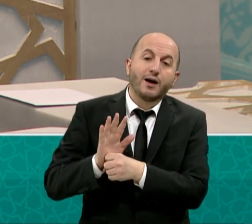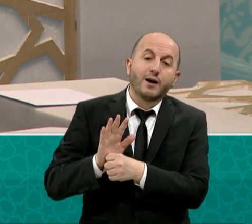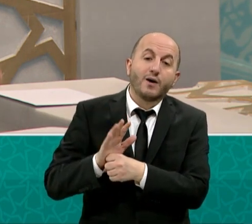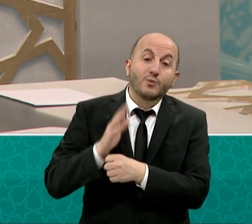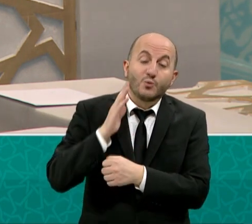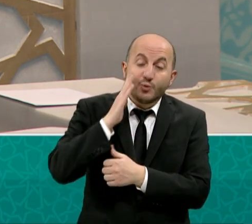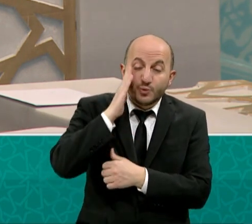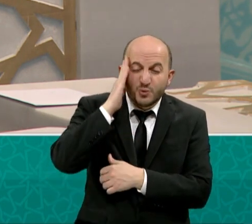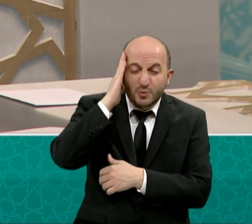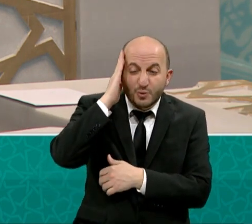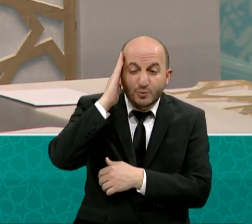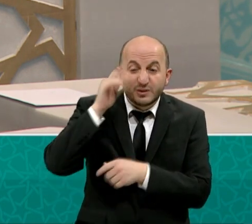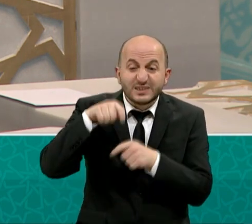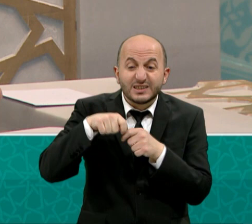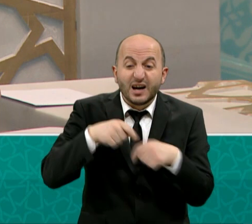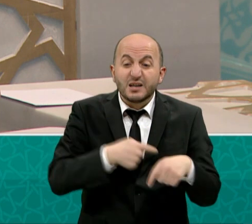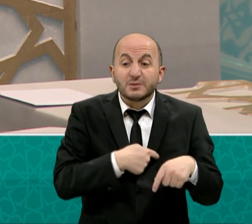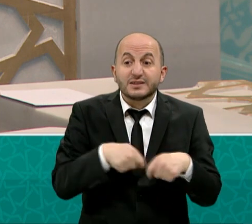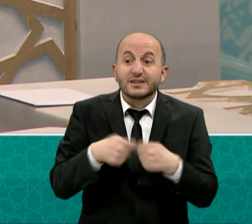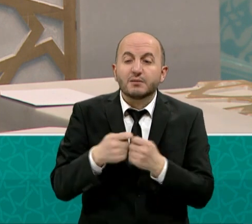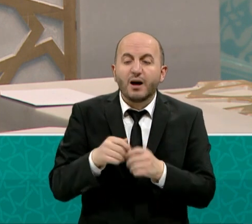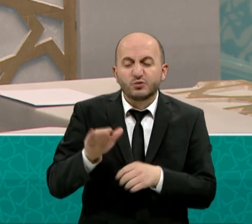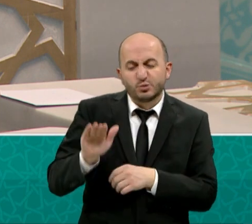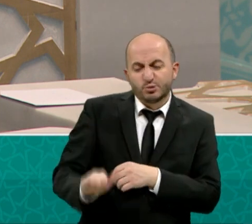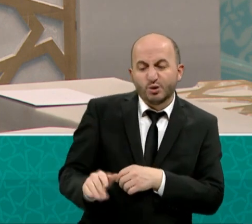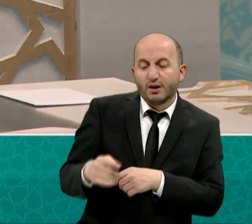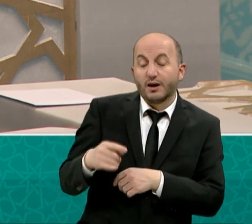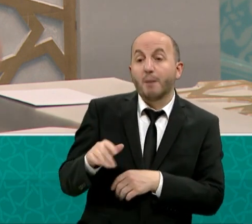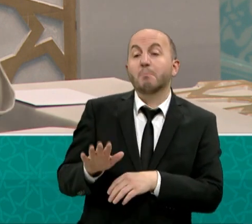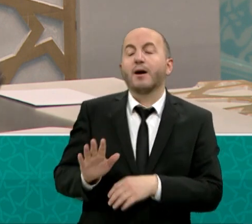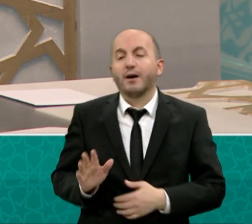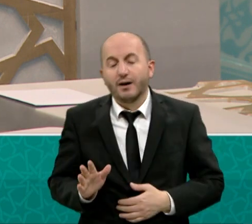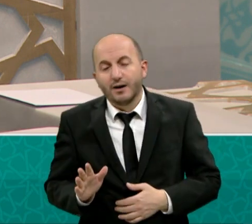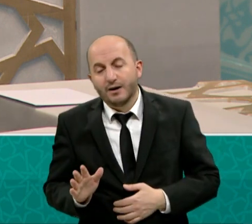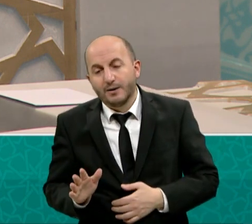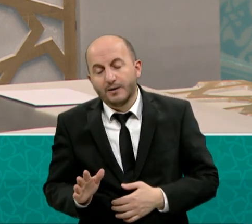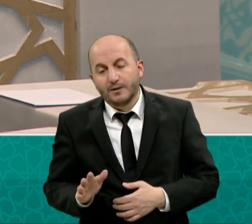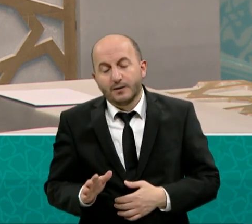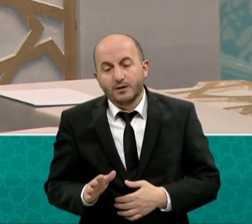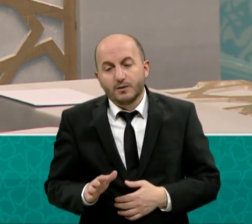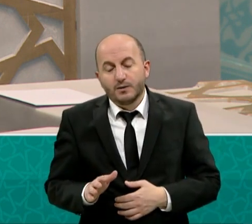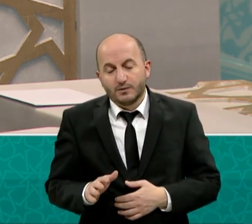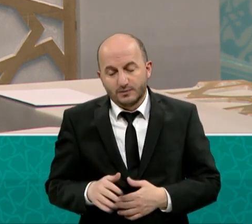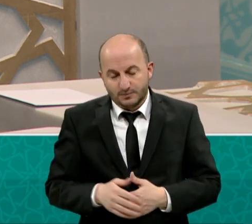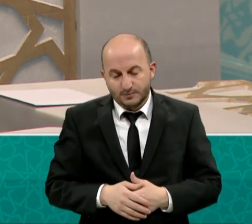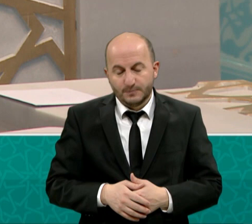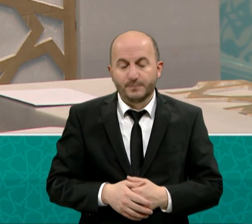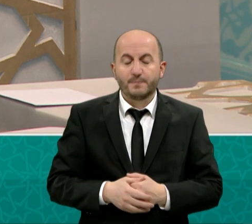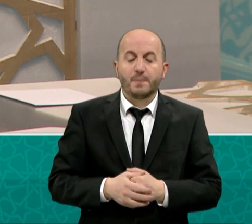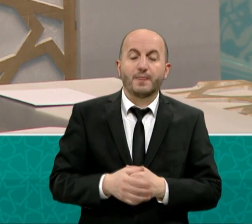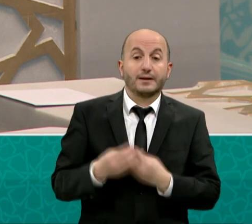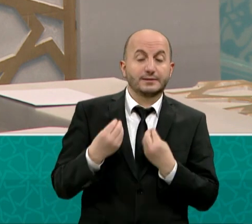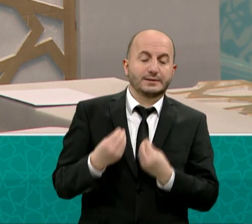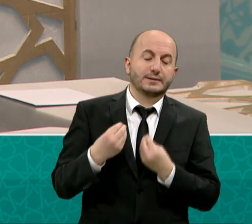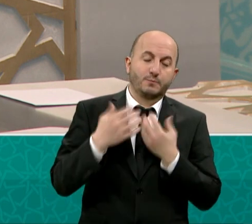şahsiyetini, onları küçültmeden, onlara zarar vermeden, işte bu sayılan sınıftaki insanlara